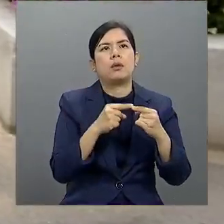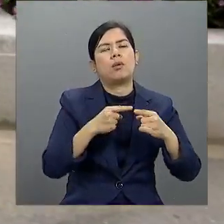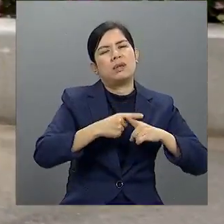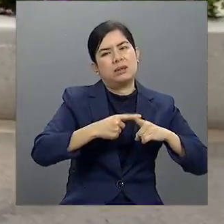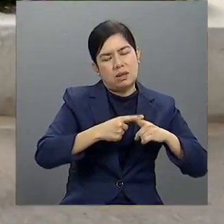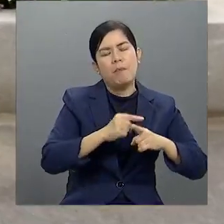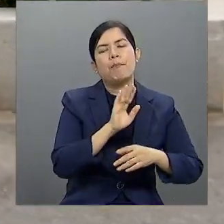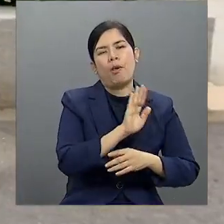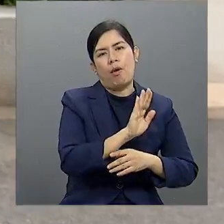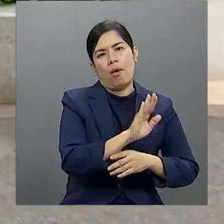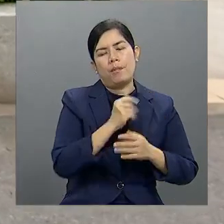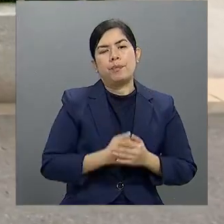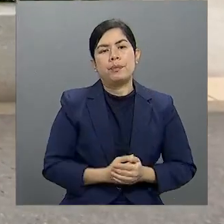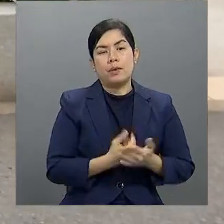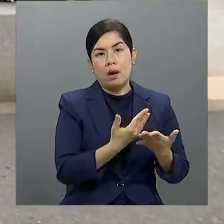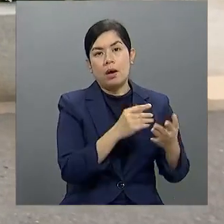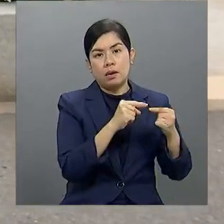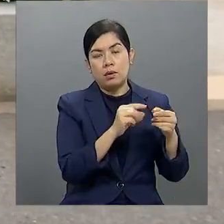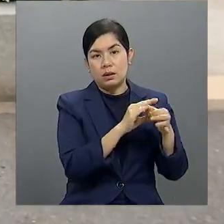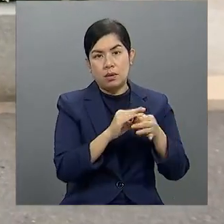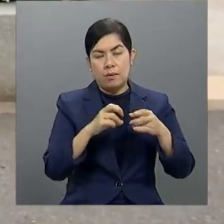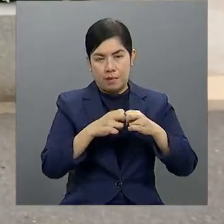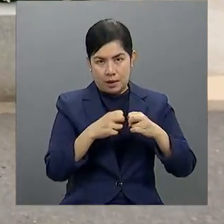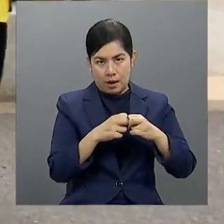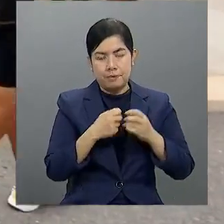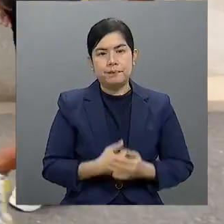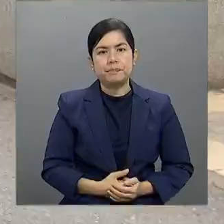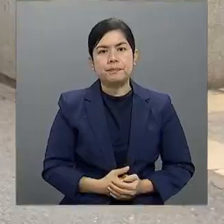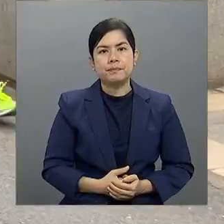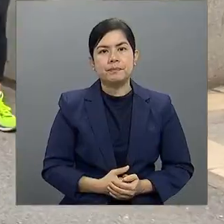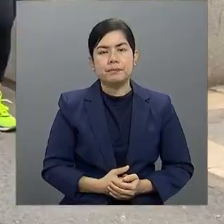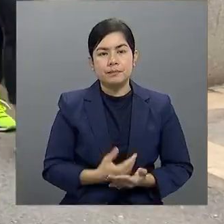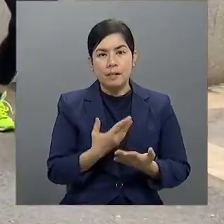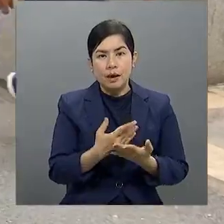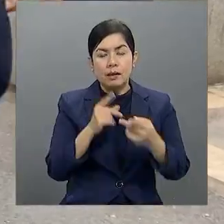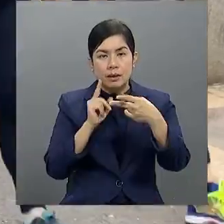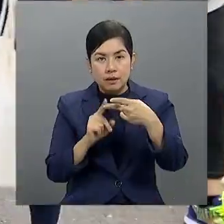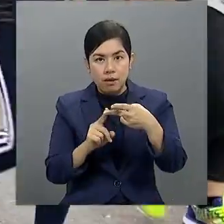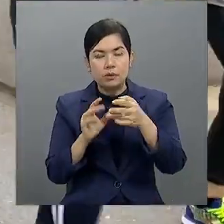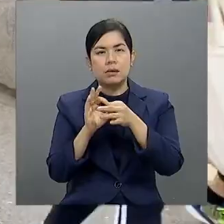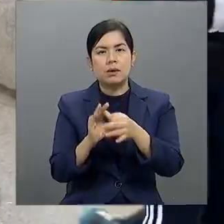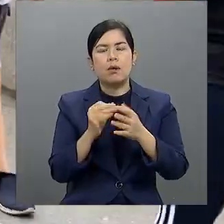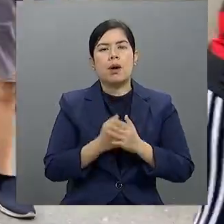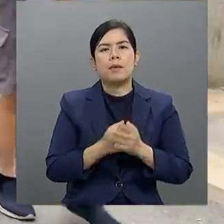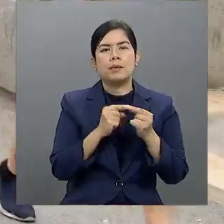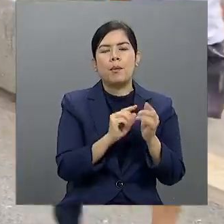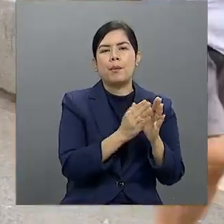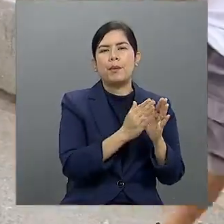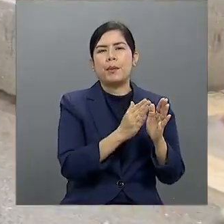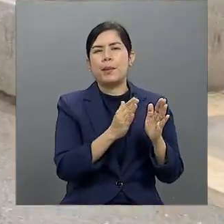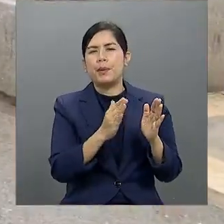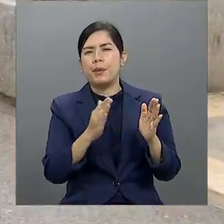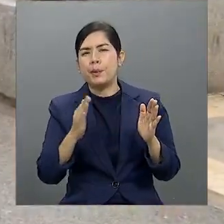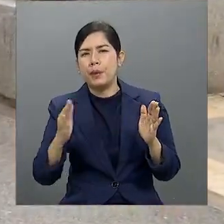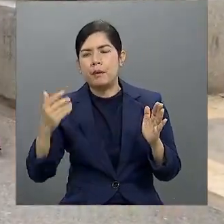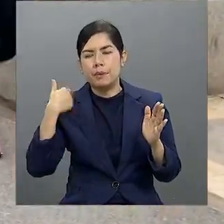ก็มีผลจากทำให้กล้ามเนื้อยึดตึงได้ง่ายขึ้นนะคะกับสาเหตุที่2คือสาเหตุที่ค่อยๆเป็นค่อยๆไปค่อยๆสะสมเขาเรียกว่า